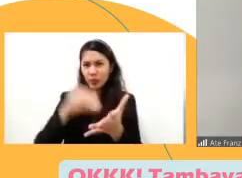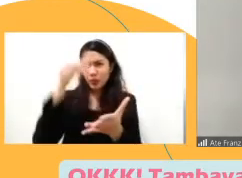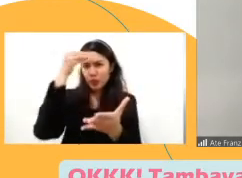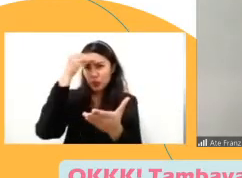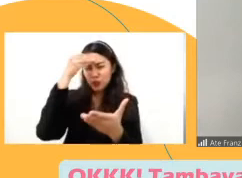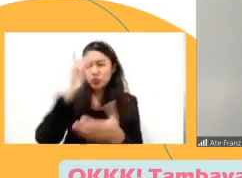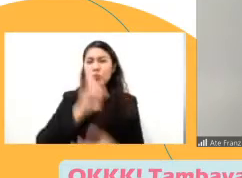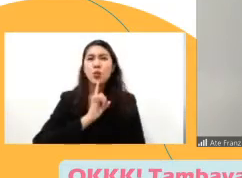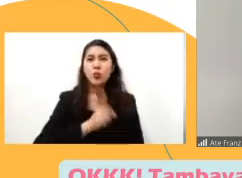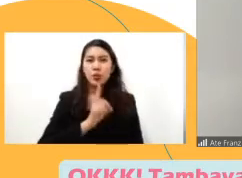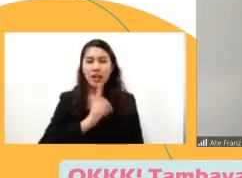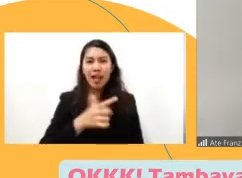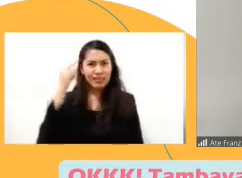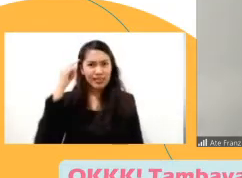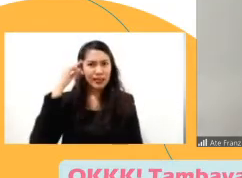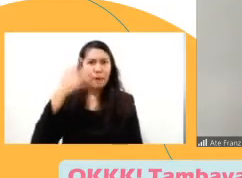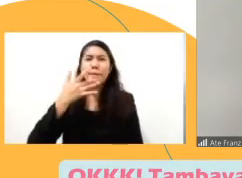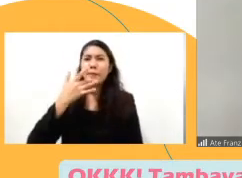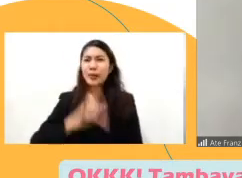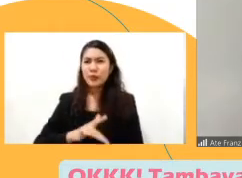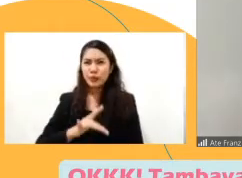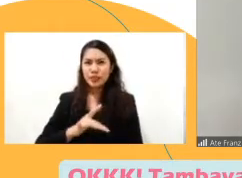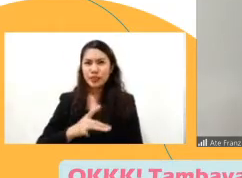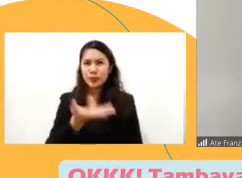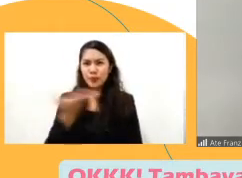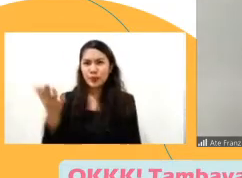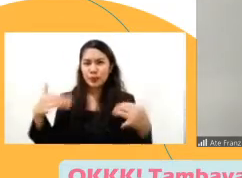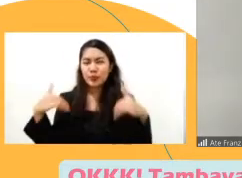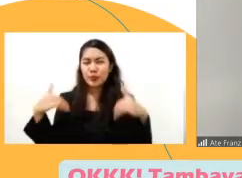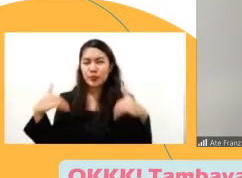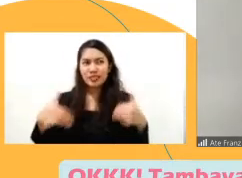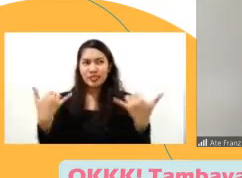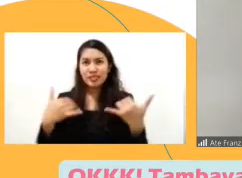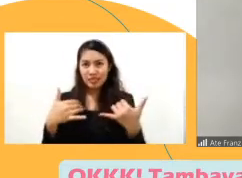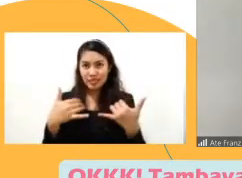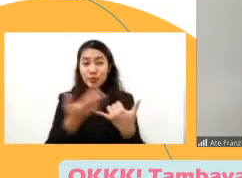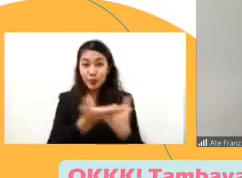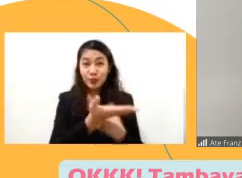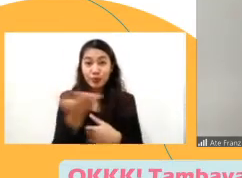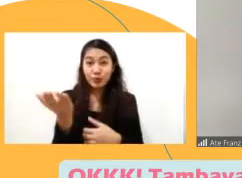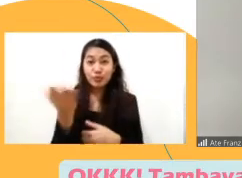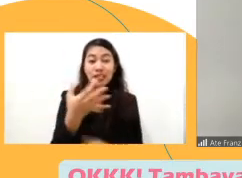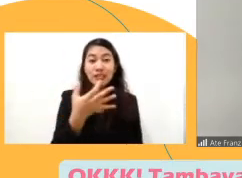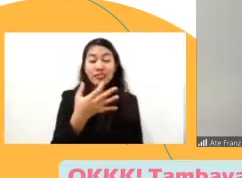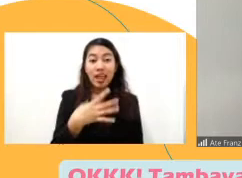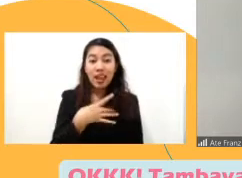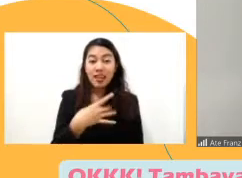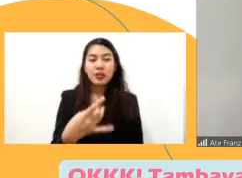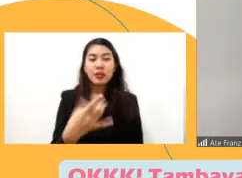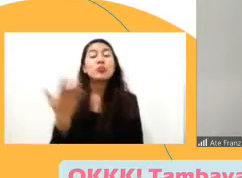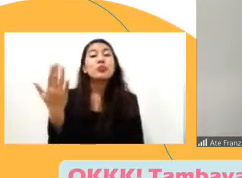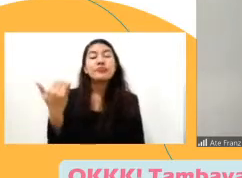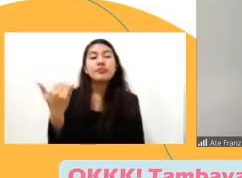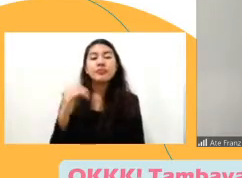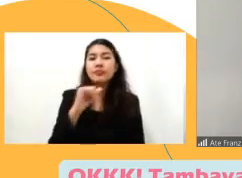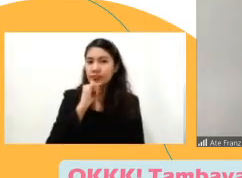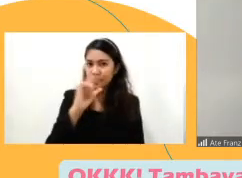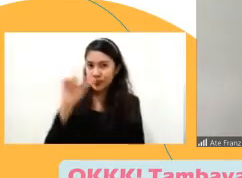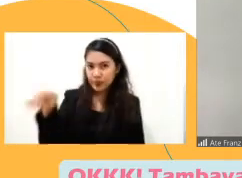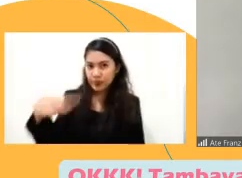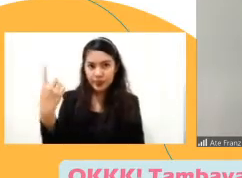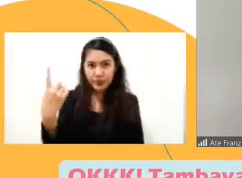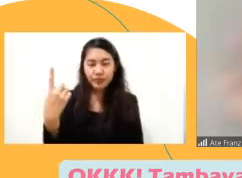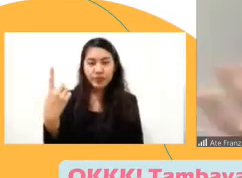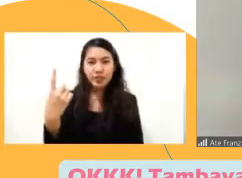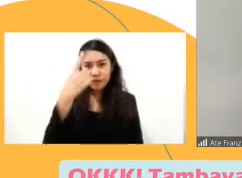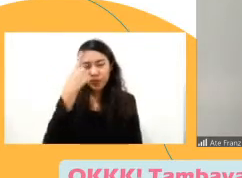parang favorite din ng ating mga katambayers ang musika, no? Na, kasi hindi lang sa mga katambayers natin, pero